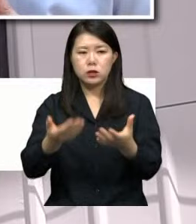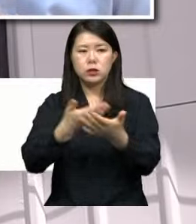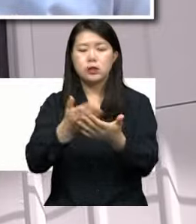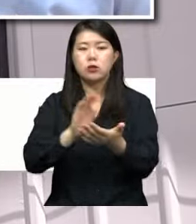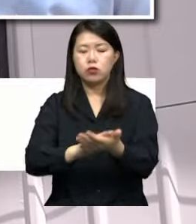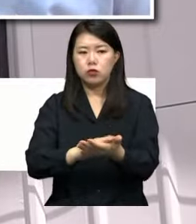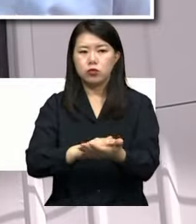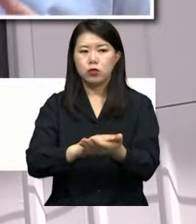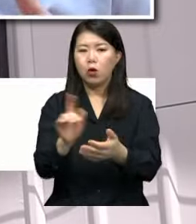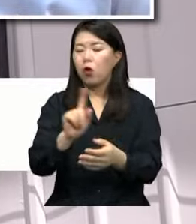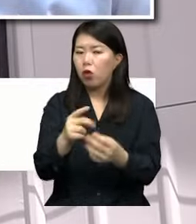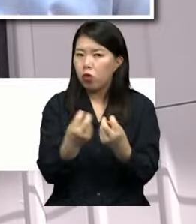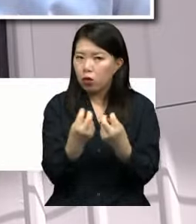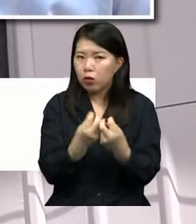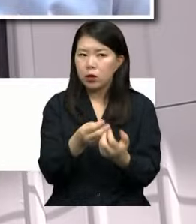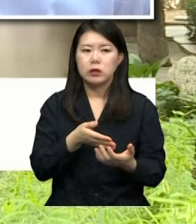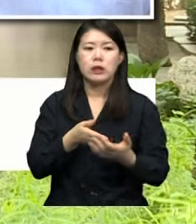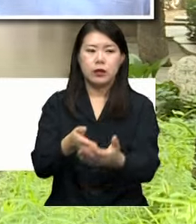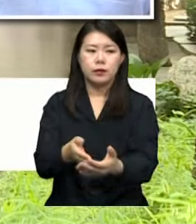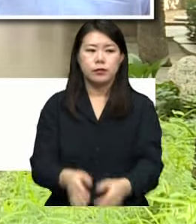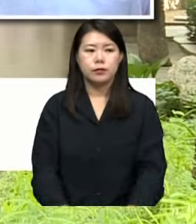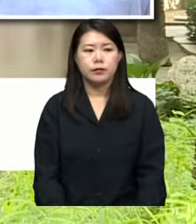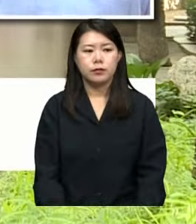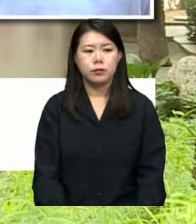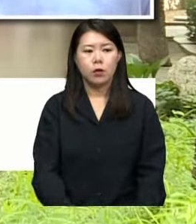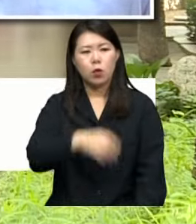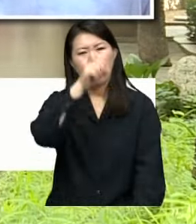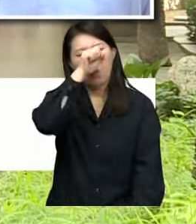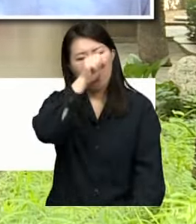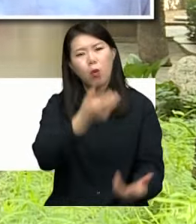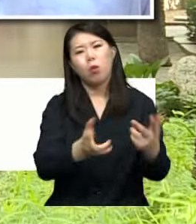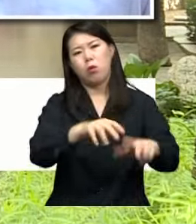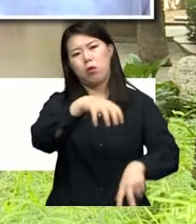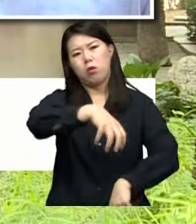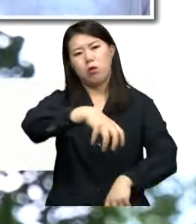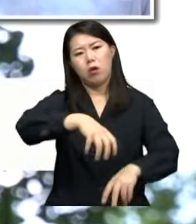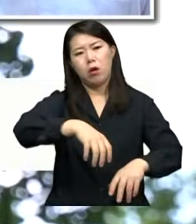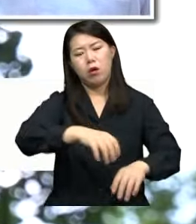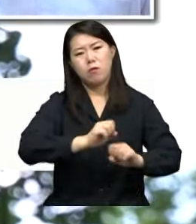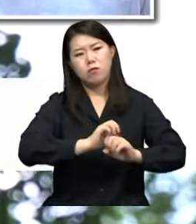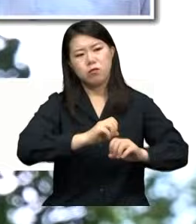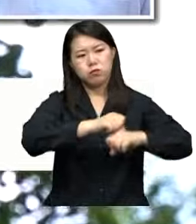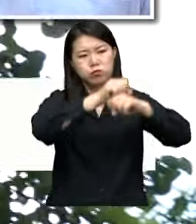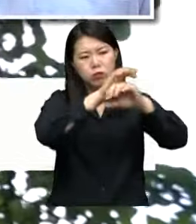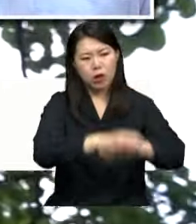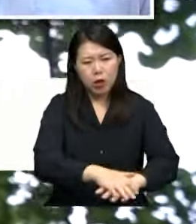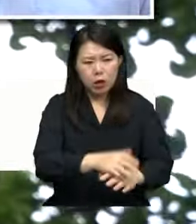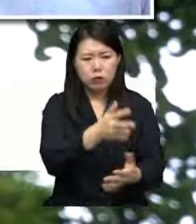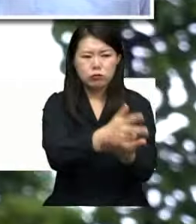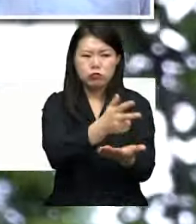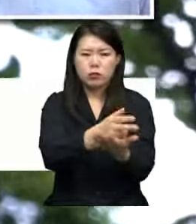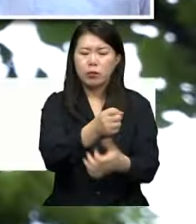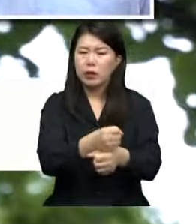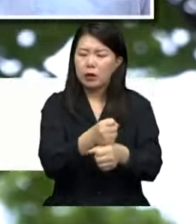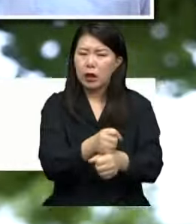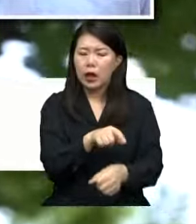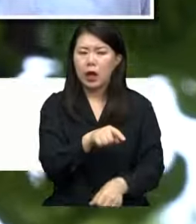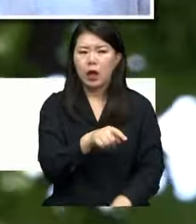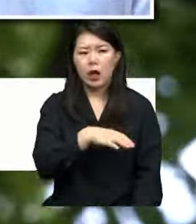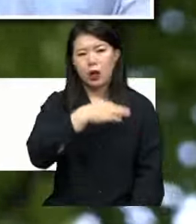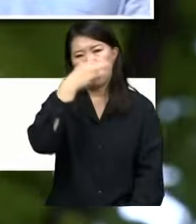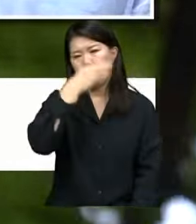방법이 어떠냐고 하는 제안을 했고요이 좋은 공원을 파괴하면서 그 공어 주차장을 만드는 부분에